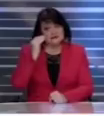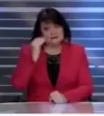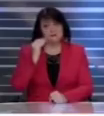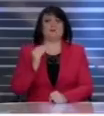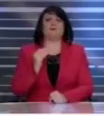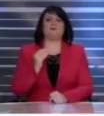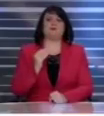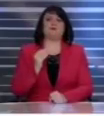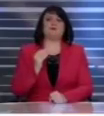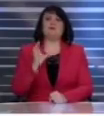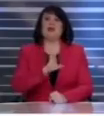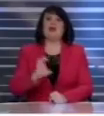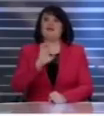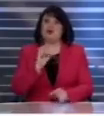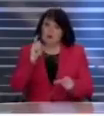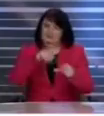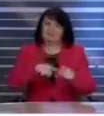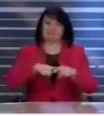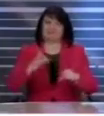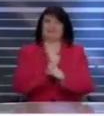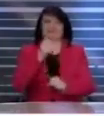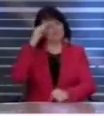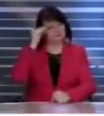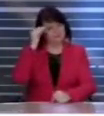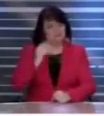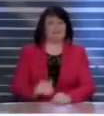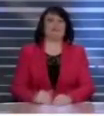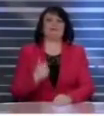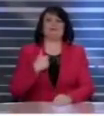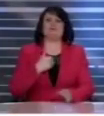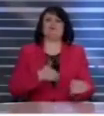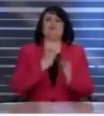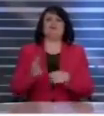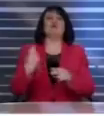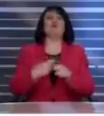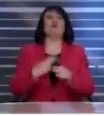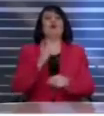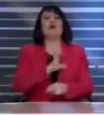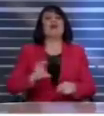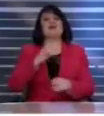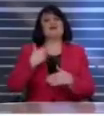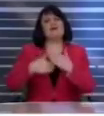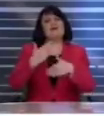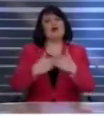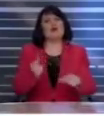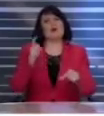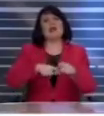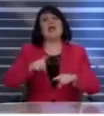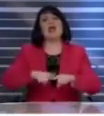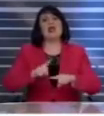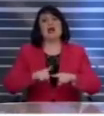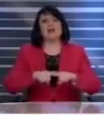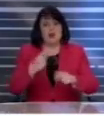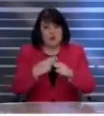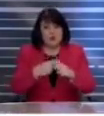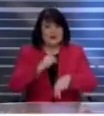19ο μέρος των ευρωπαϊκών κοινοτήτων. Από την πλευρά μου έζησα όλες τις μεγάλες στιγμές του ευρωπαϊκού περίπλου της Ελλάδας. Θυμάμαι όλους